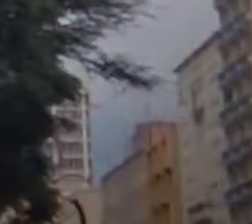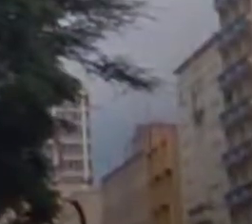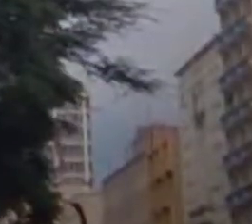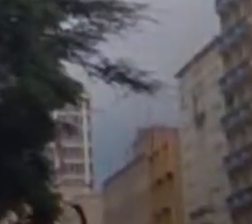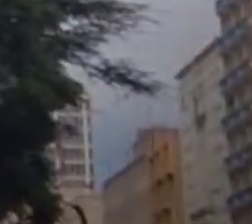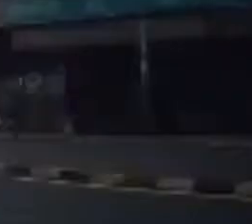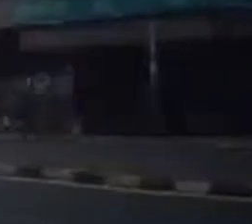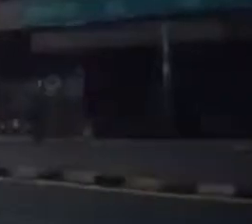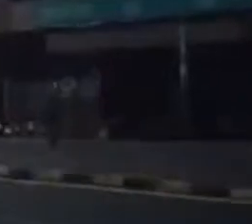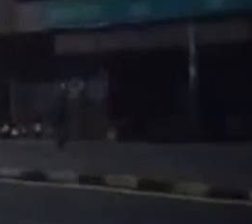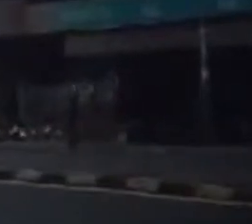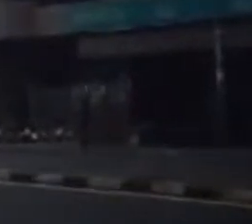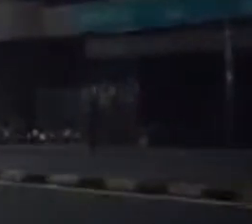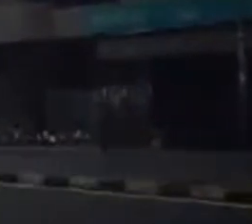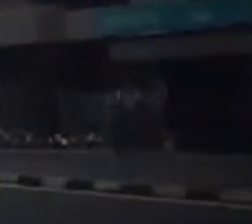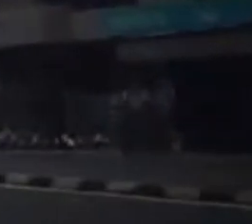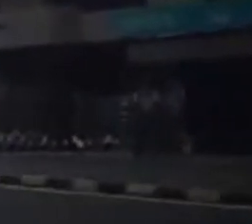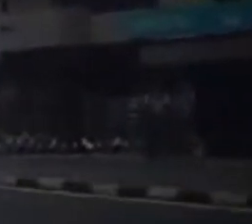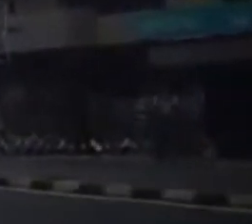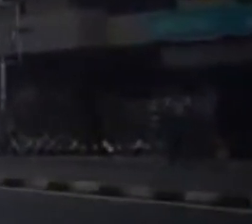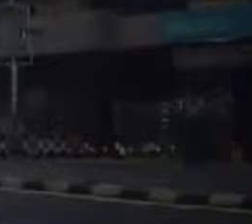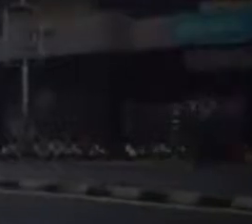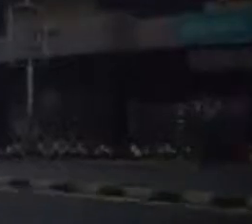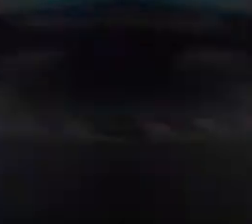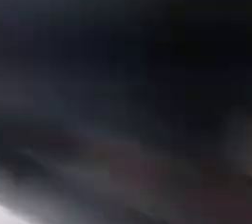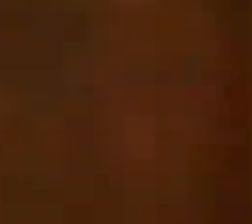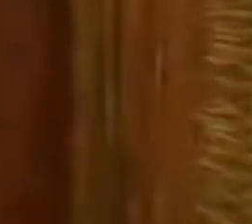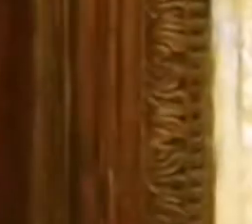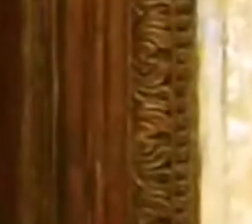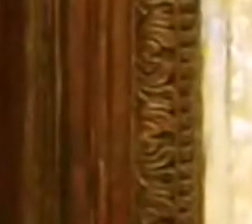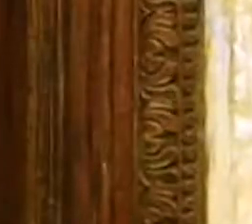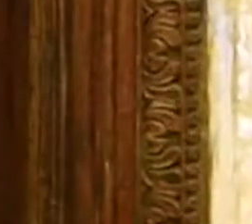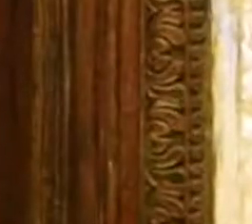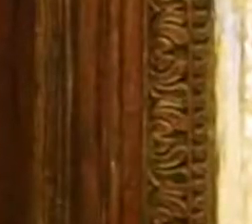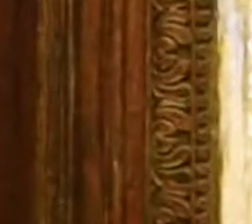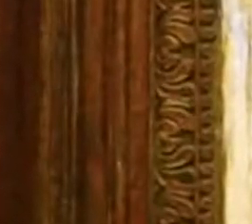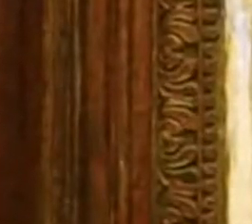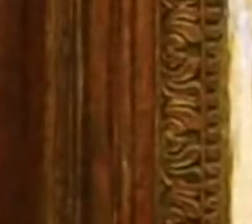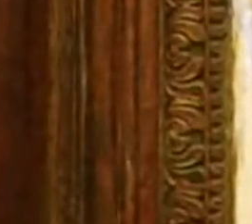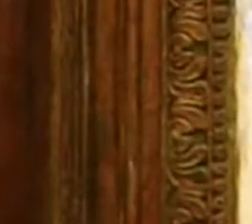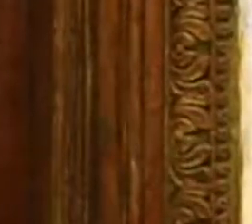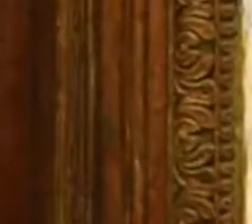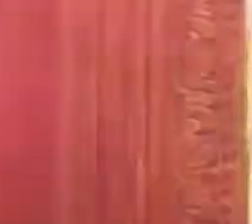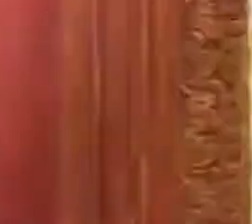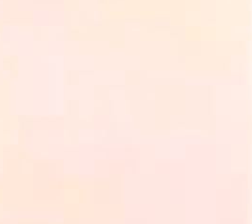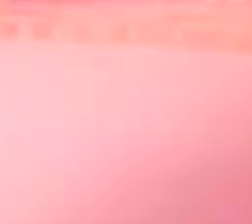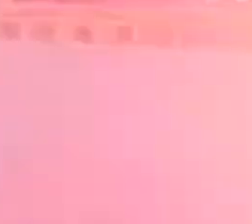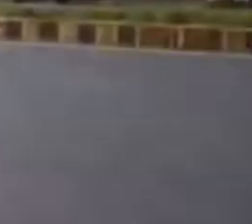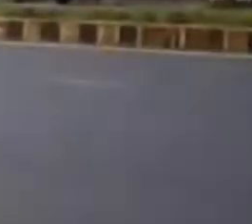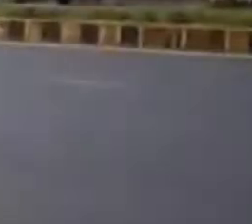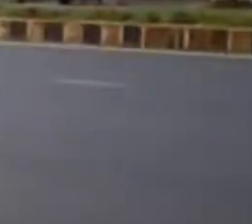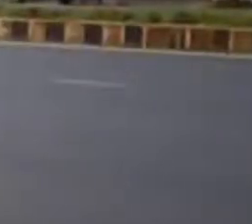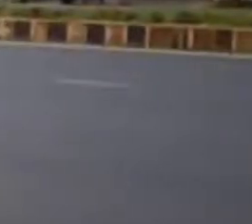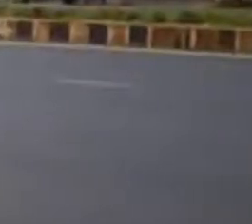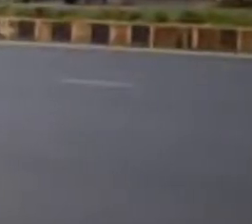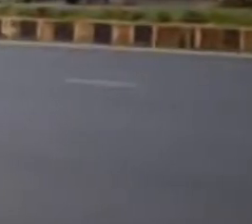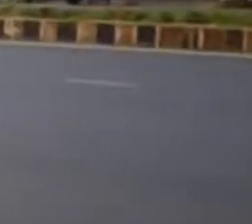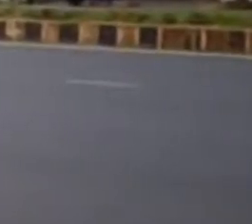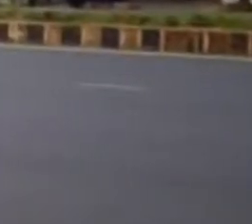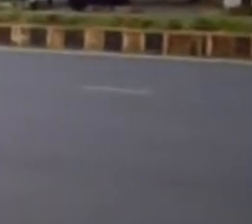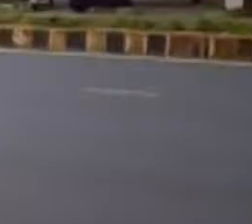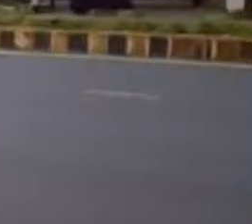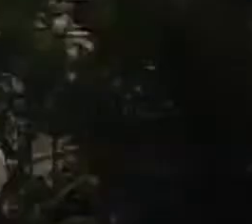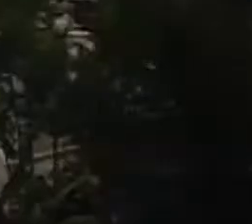hali hii, imetulazimu kuwa na mitaa zisizo na watu, milango zilizofungwa na uhuru wetu wa